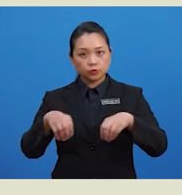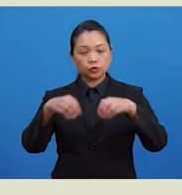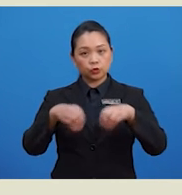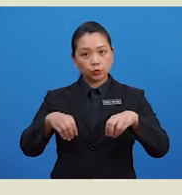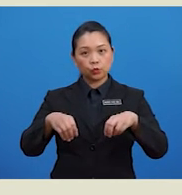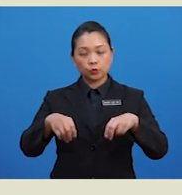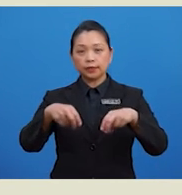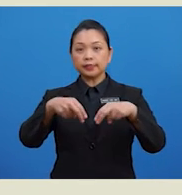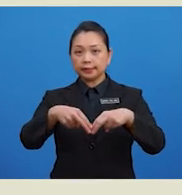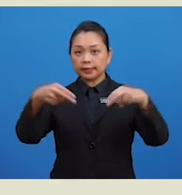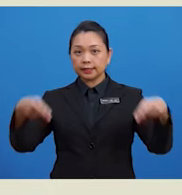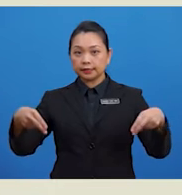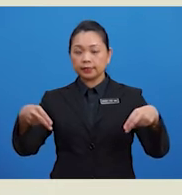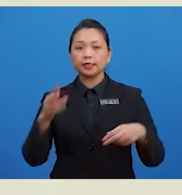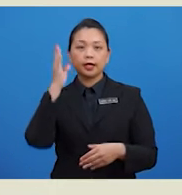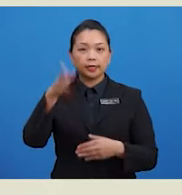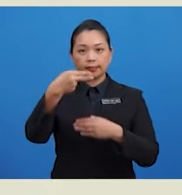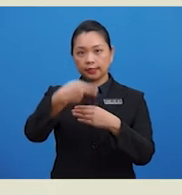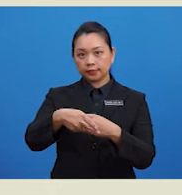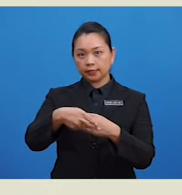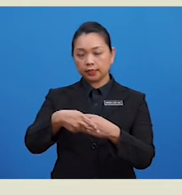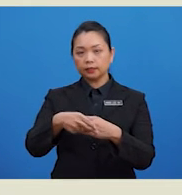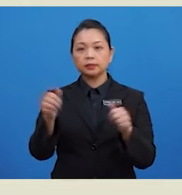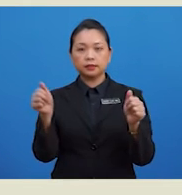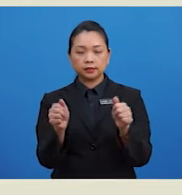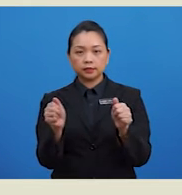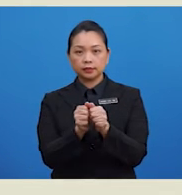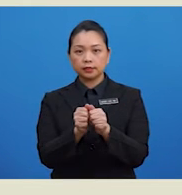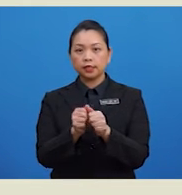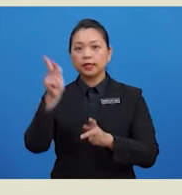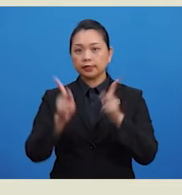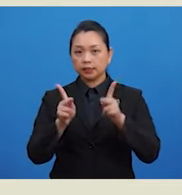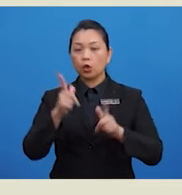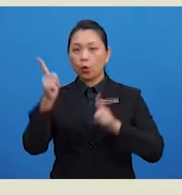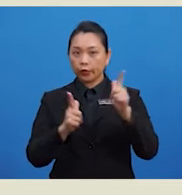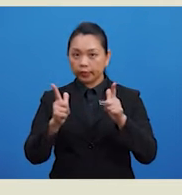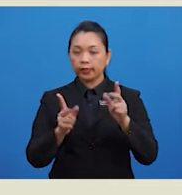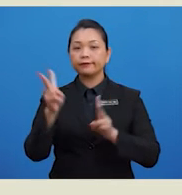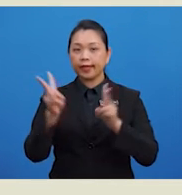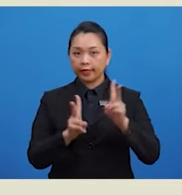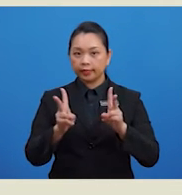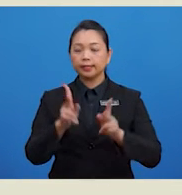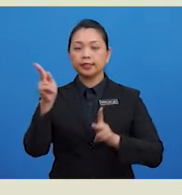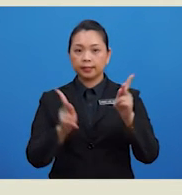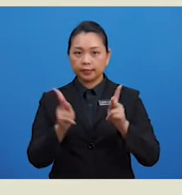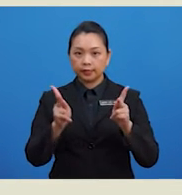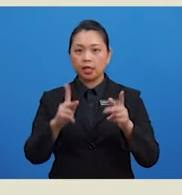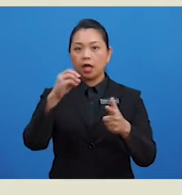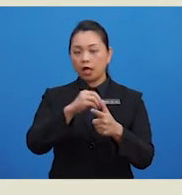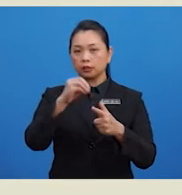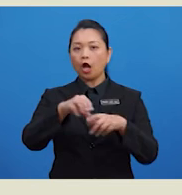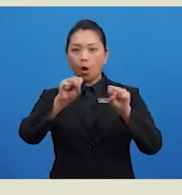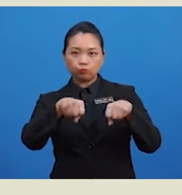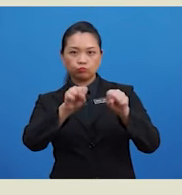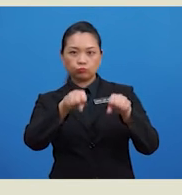Telur-telur tetasan ini akan dihantar menggunakan pengangkutan seperti lori, van, kereta